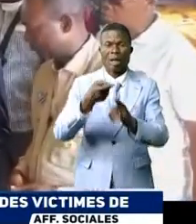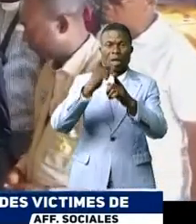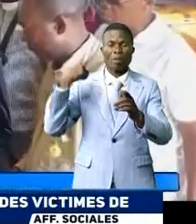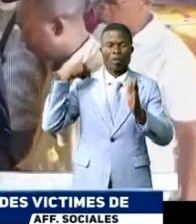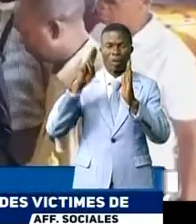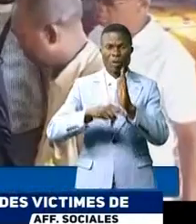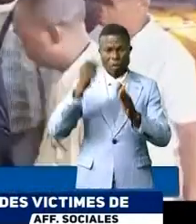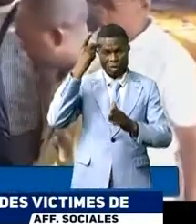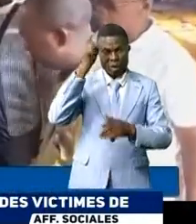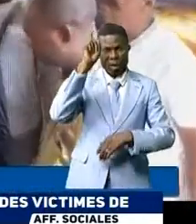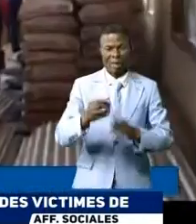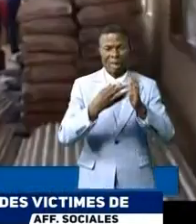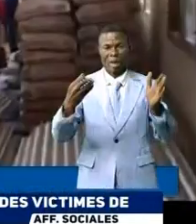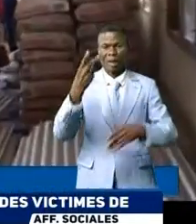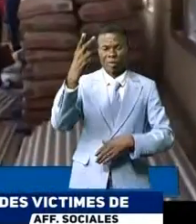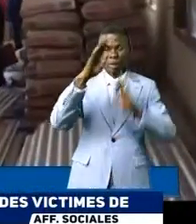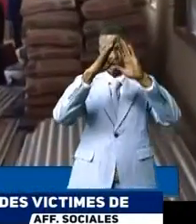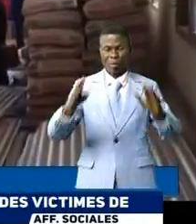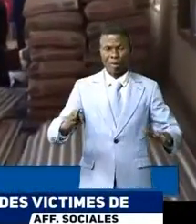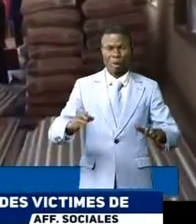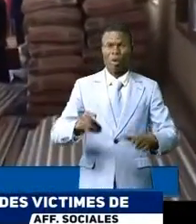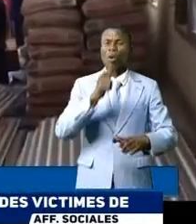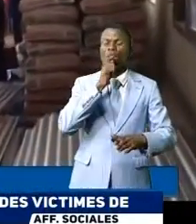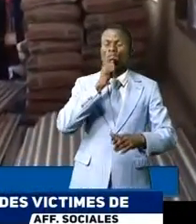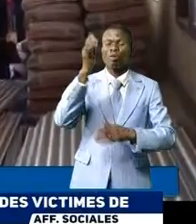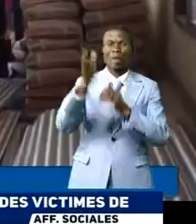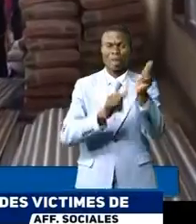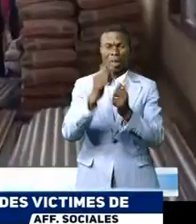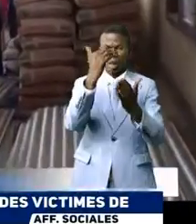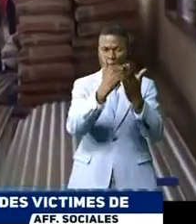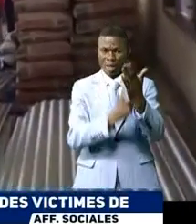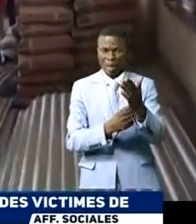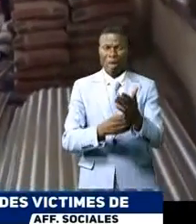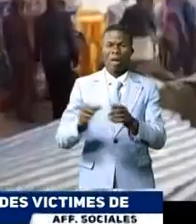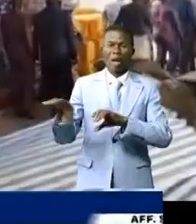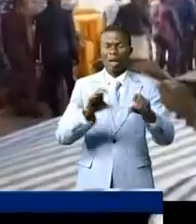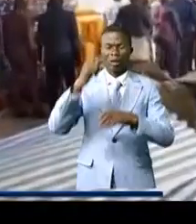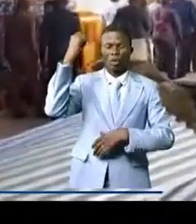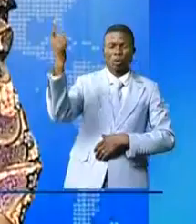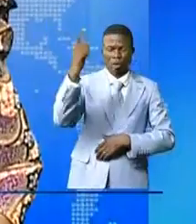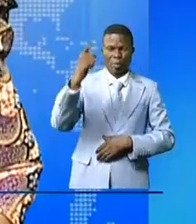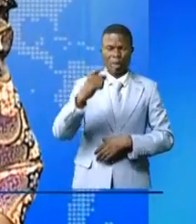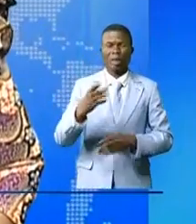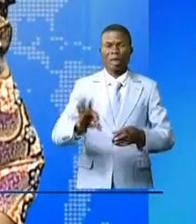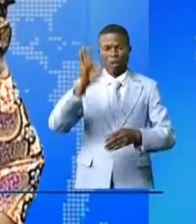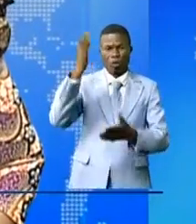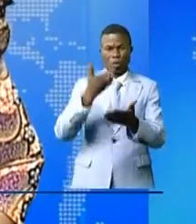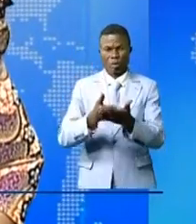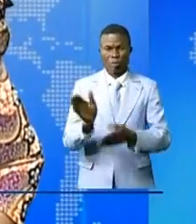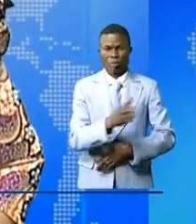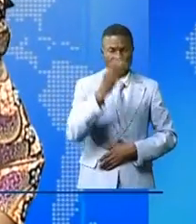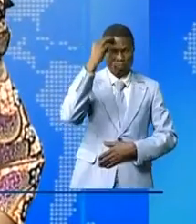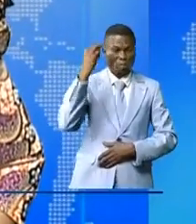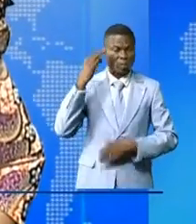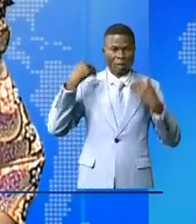central aux 182 ménages ayant été identifiés par les services des actions humanitaires. Le ministre de la